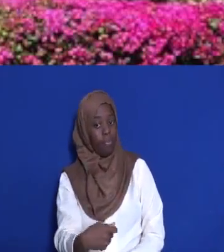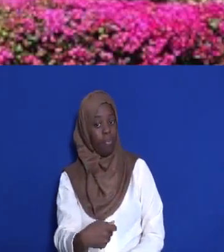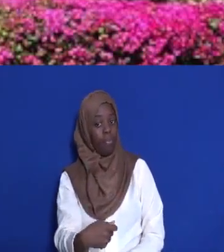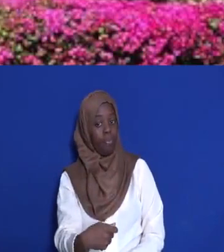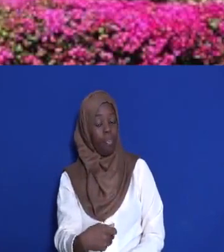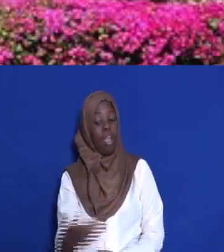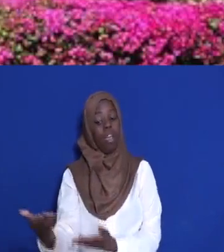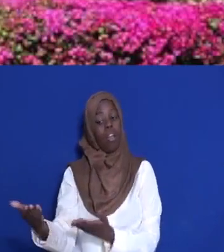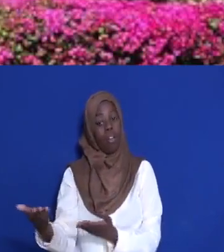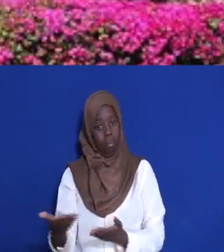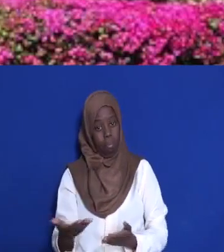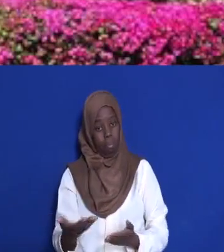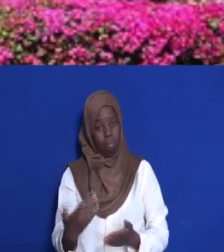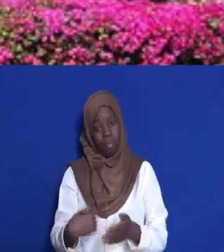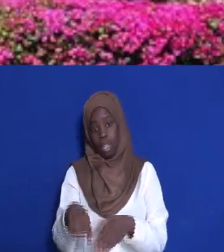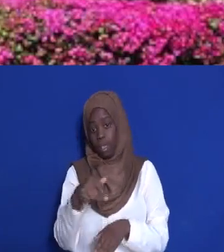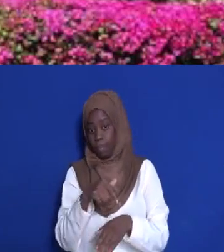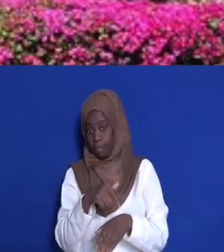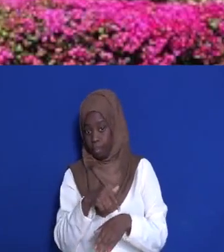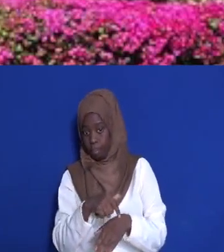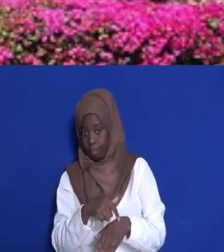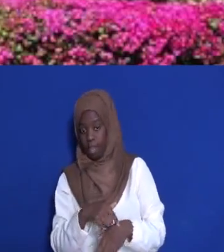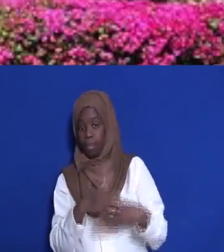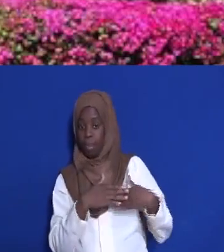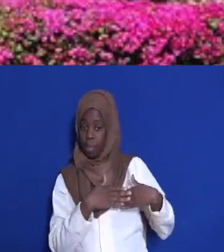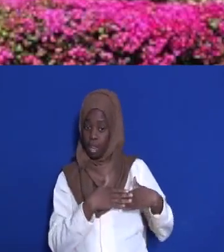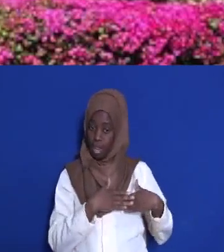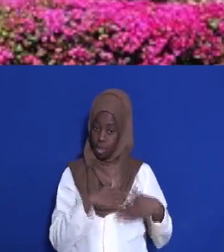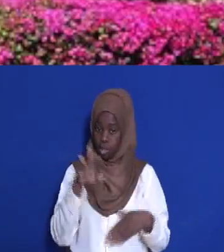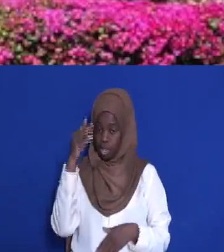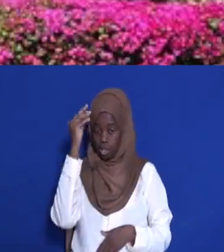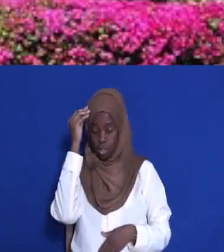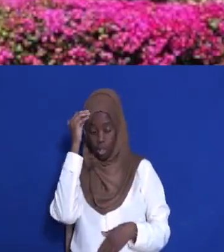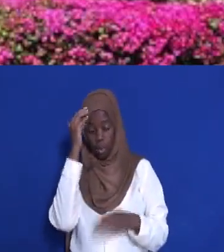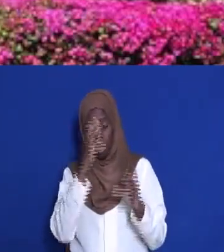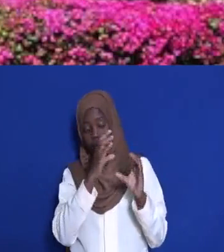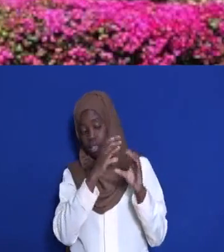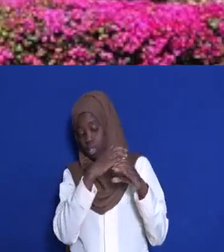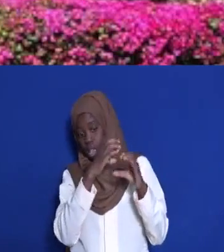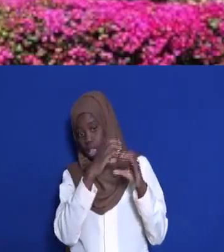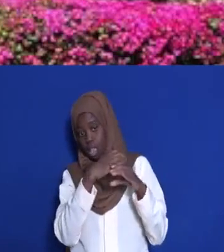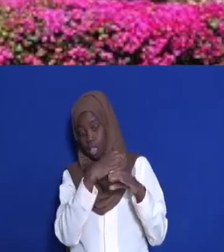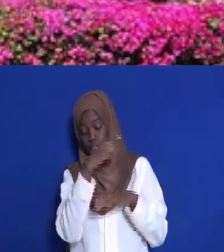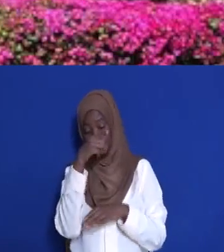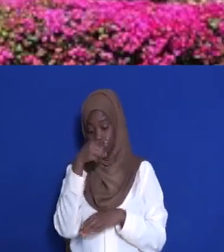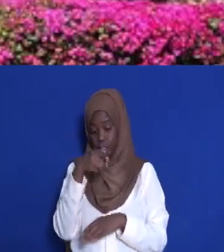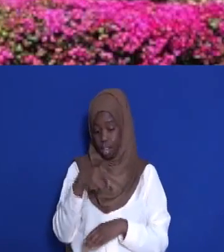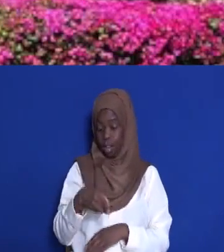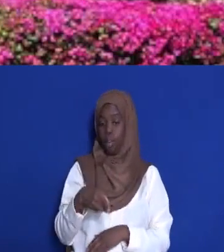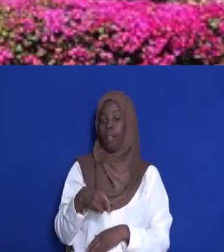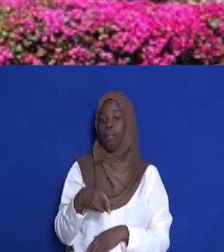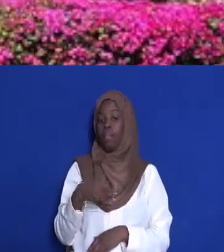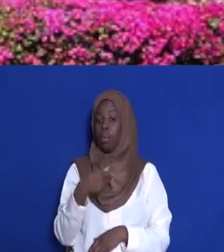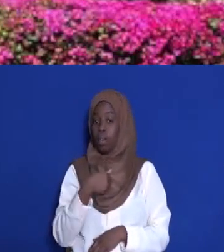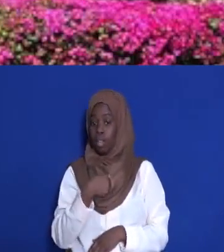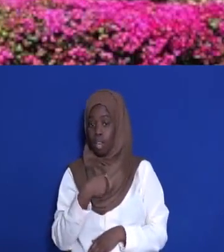salam. Karibuni katika kipindi chenu mkipendacho cha somo la science. Leo